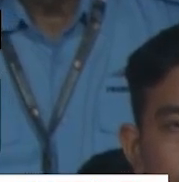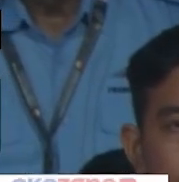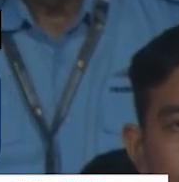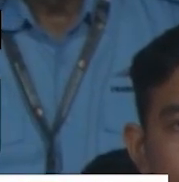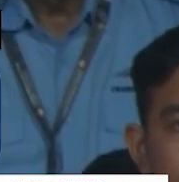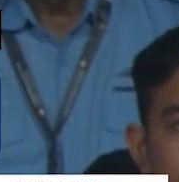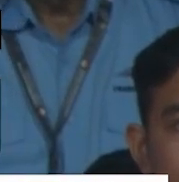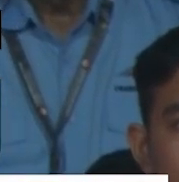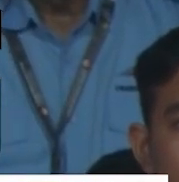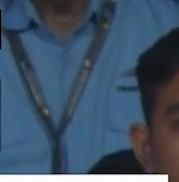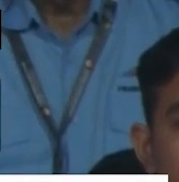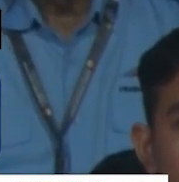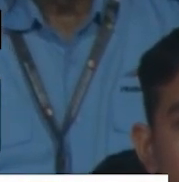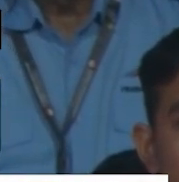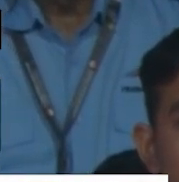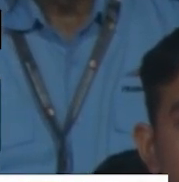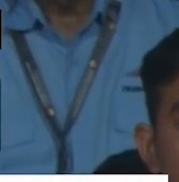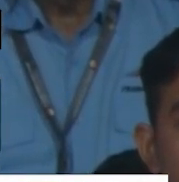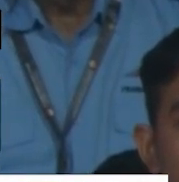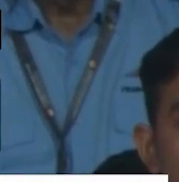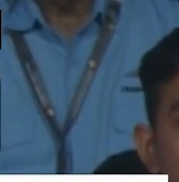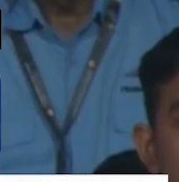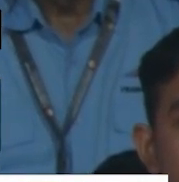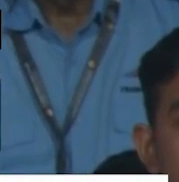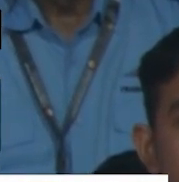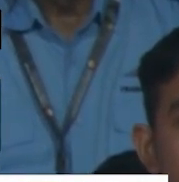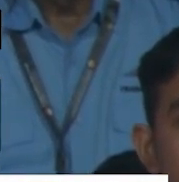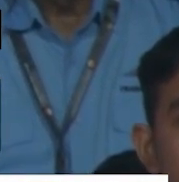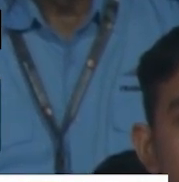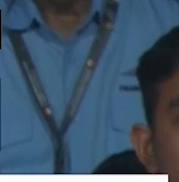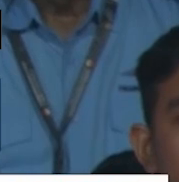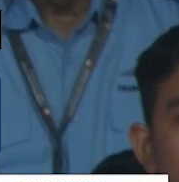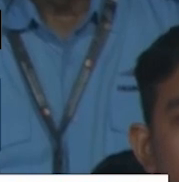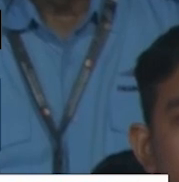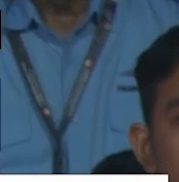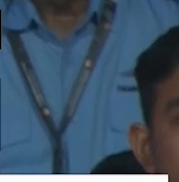Anggaran DKI setahun sekitar